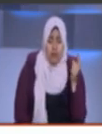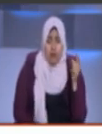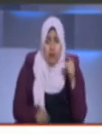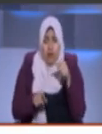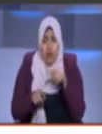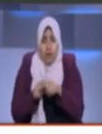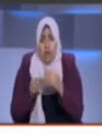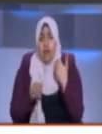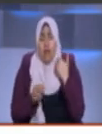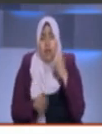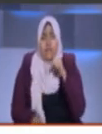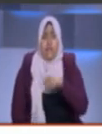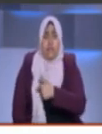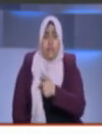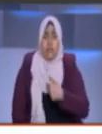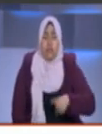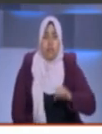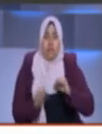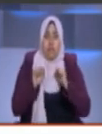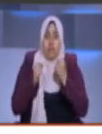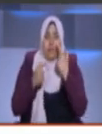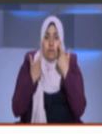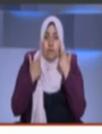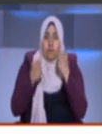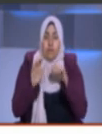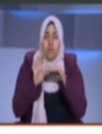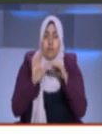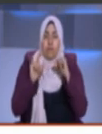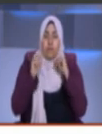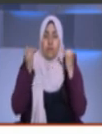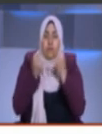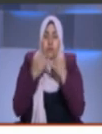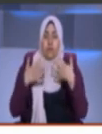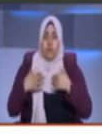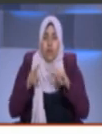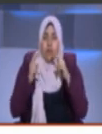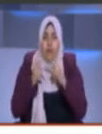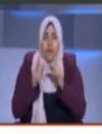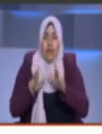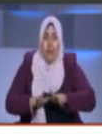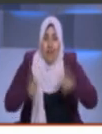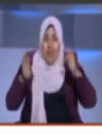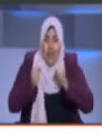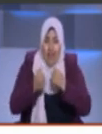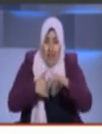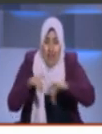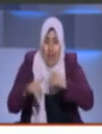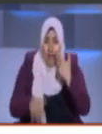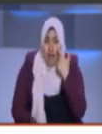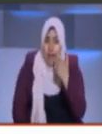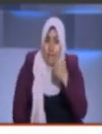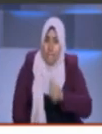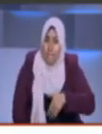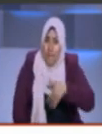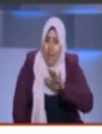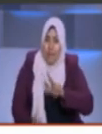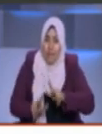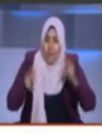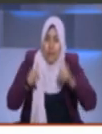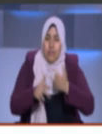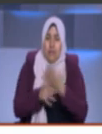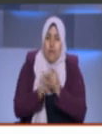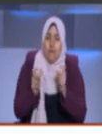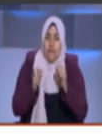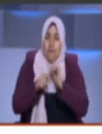الماضي في الصين، حذرت منظمة الصحة العالمية من التسرع في رفع القيود، داعية إلى التكيف مع الوباء